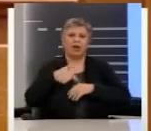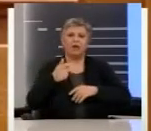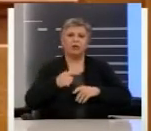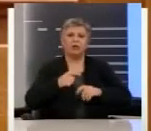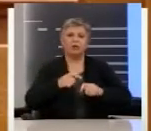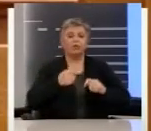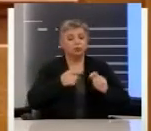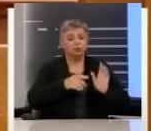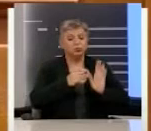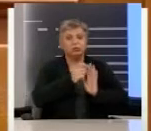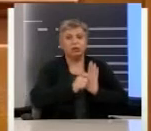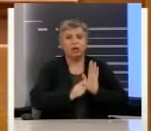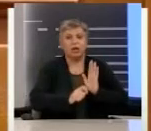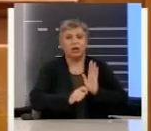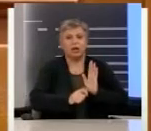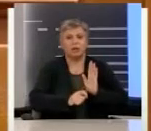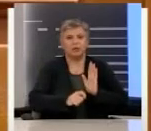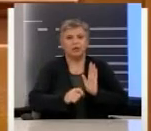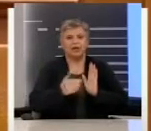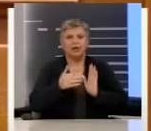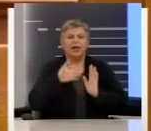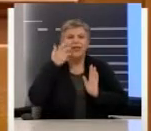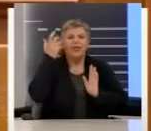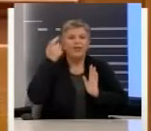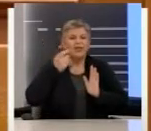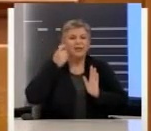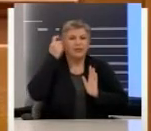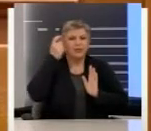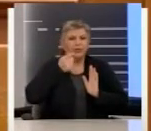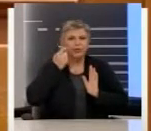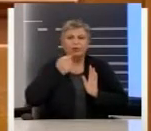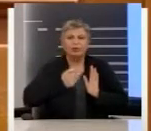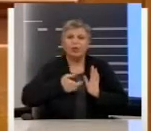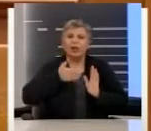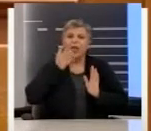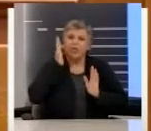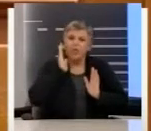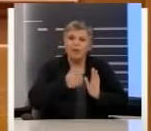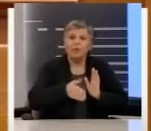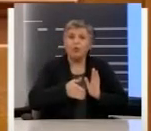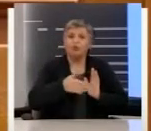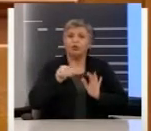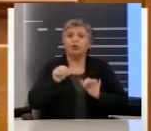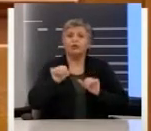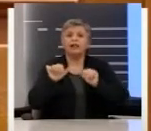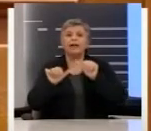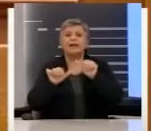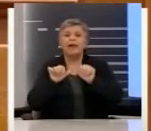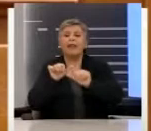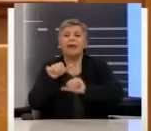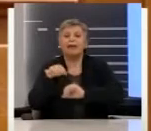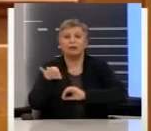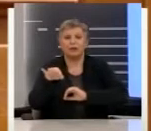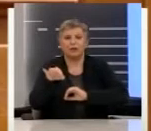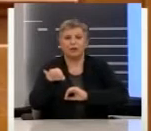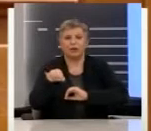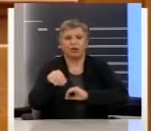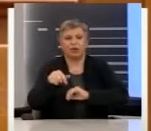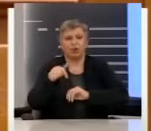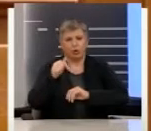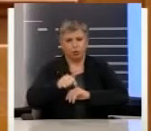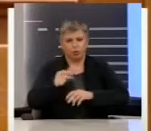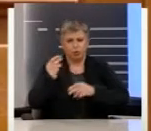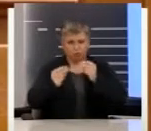ότι μπορεί να προχωρήσει σε αλλαγή φύλου, ενώ υπήρχε το πρόβλημα και δεν υπήρχε μόνο 40